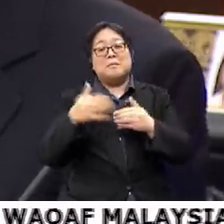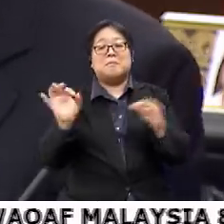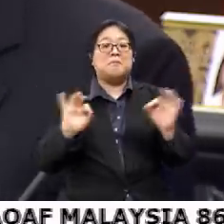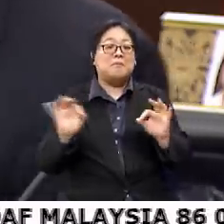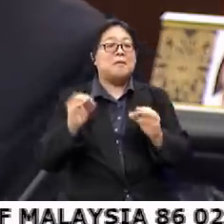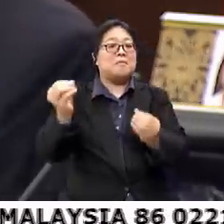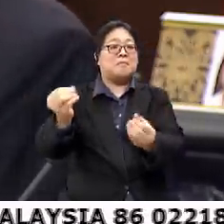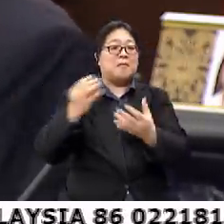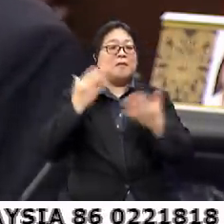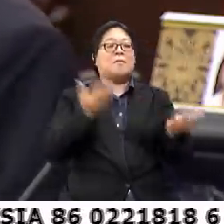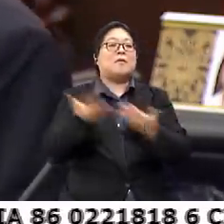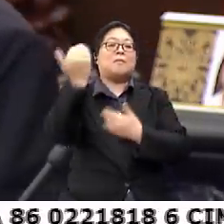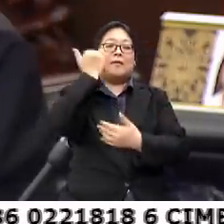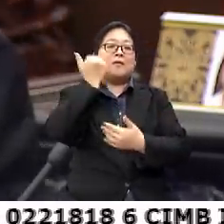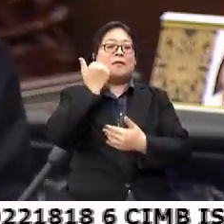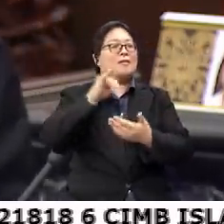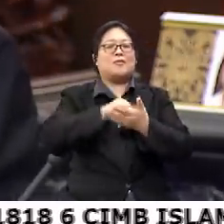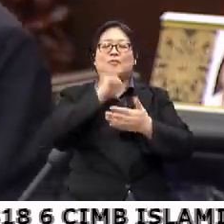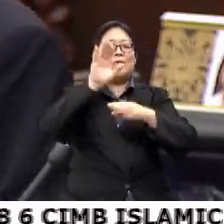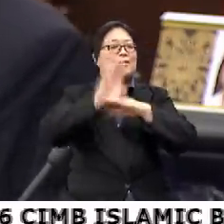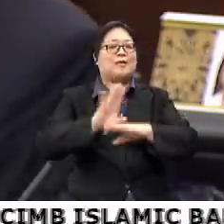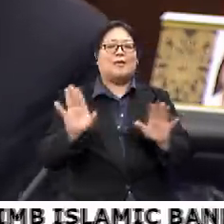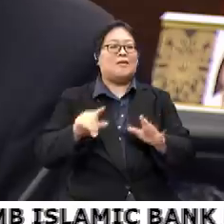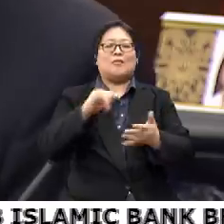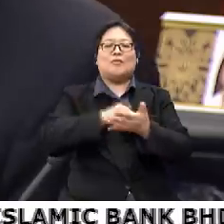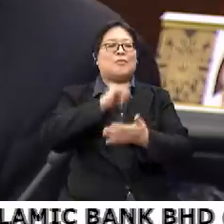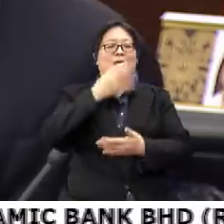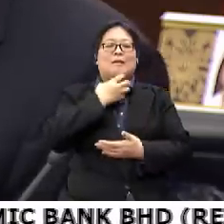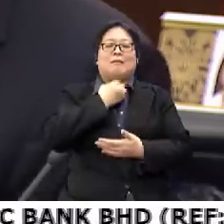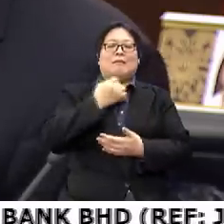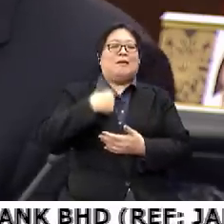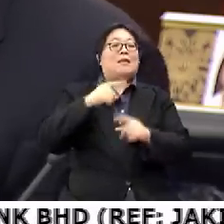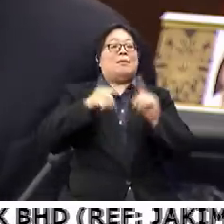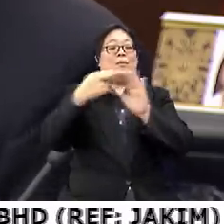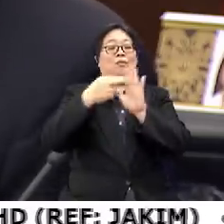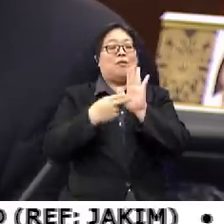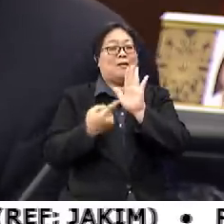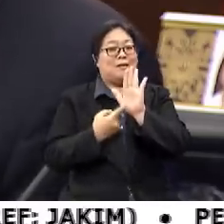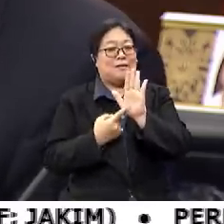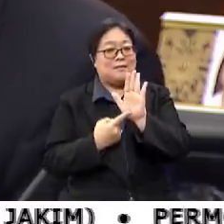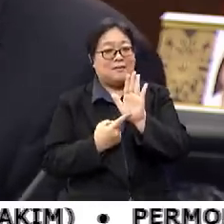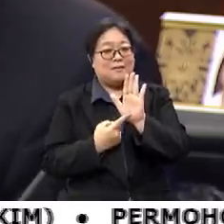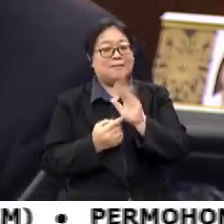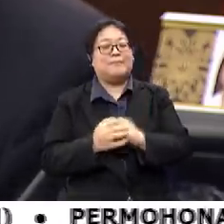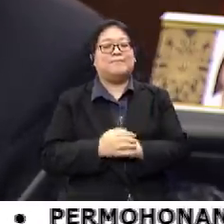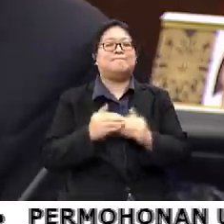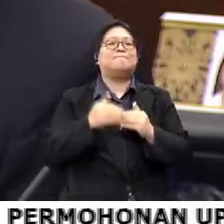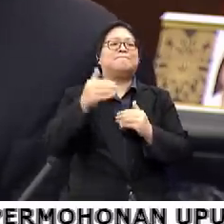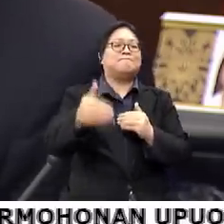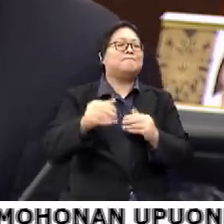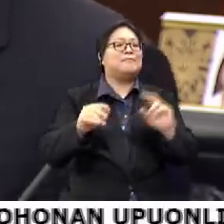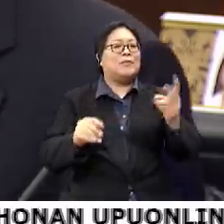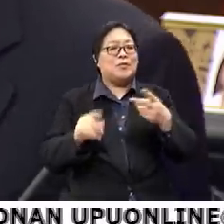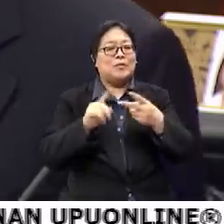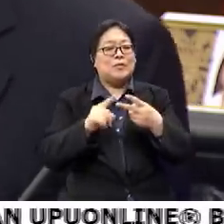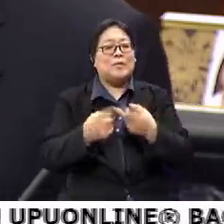beritahu bawa ke mahkamah. It's not budaya saya, itu bukan nafsu saya. Tapi perundangan harus dilihat. Lepas itu, yang kedua